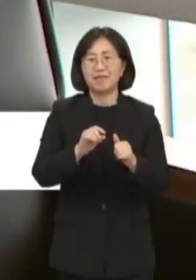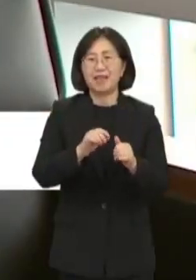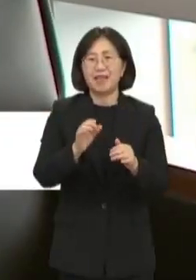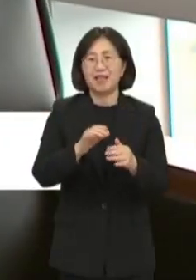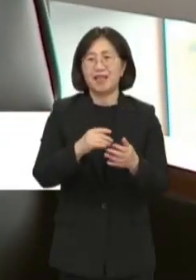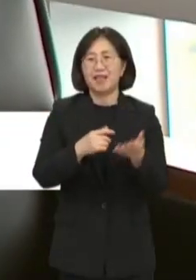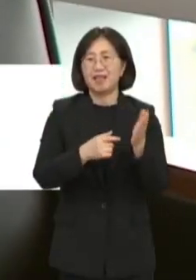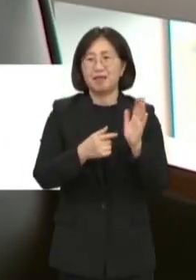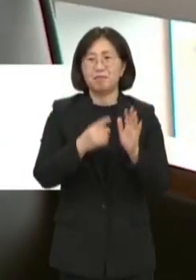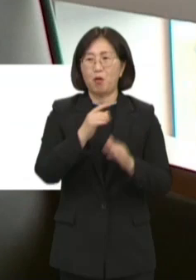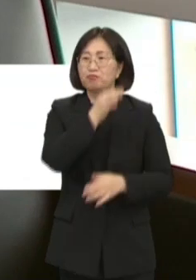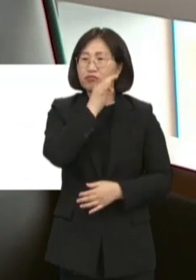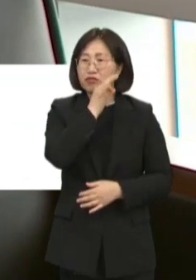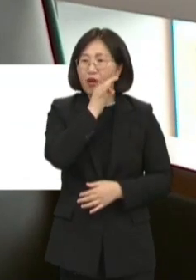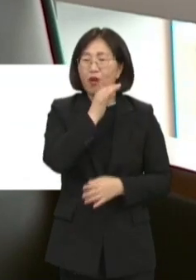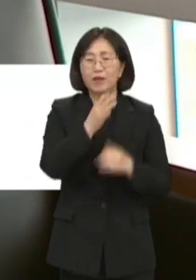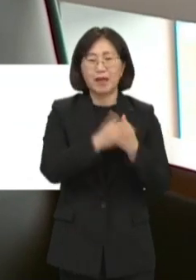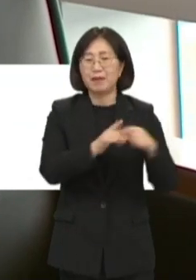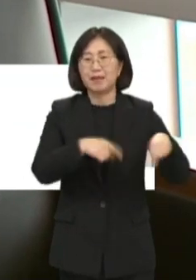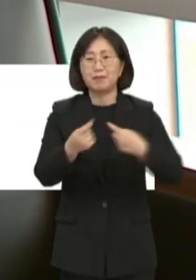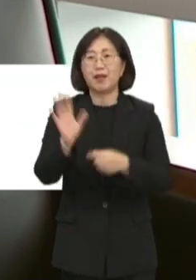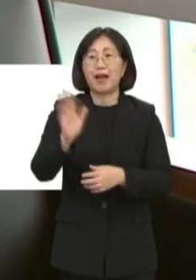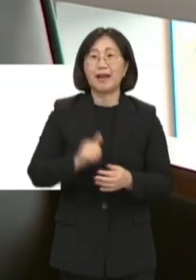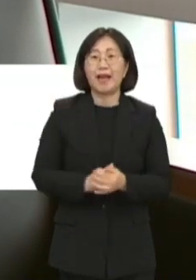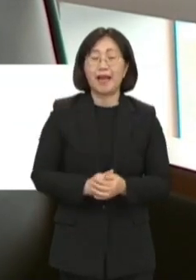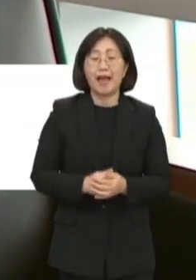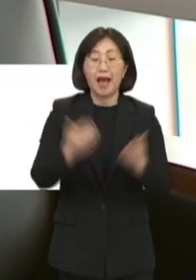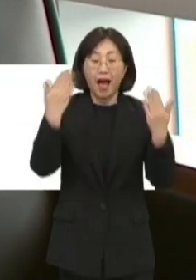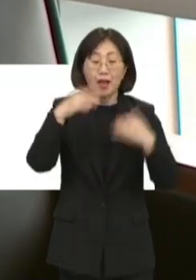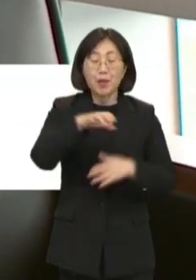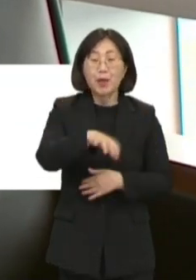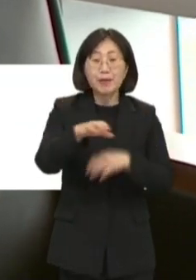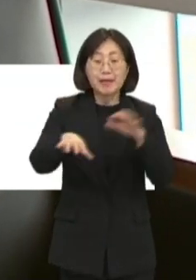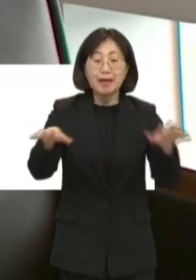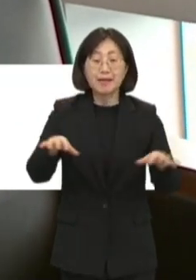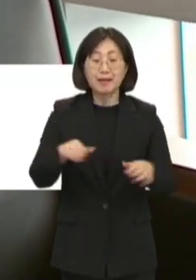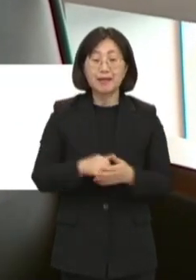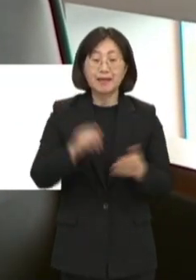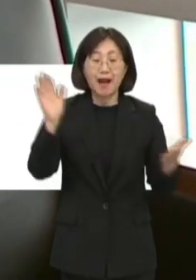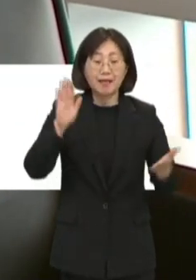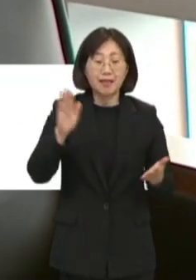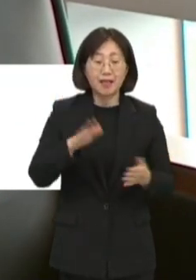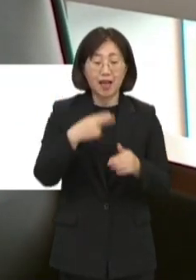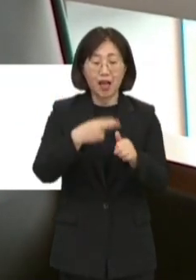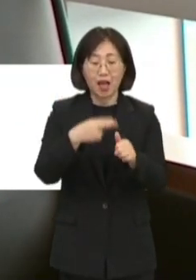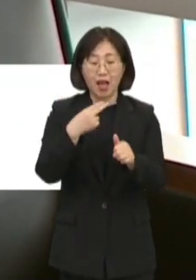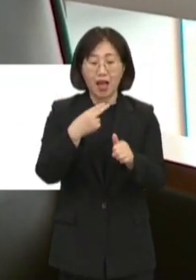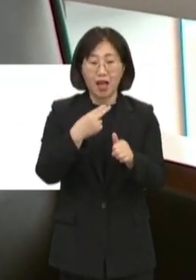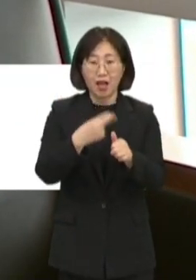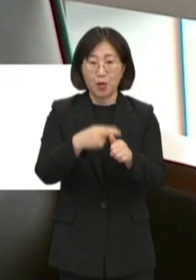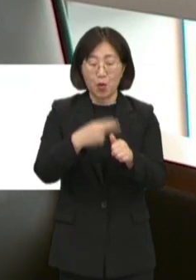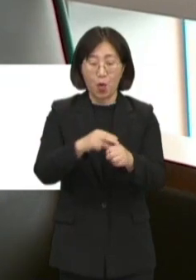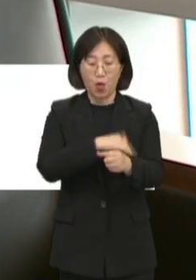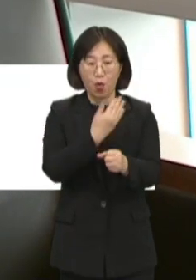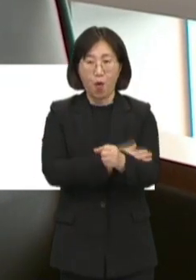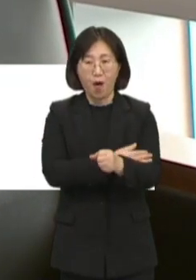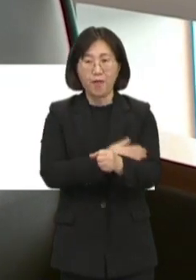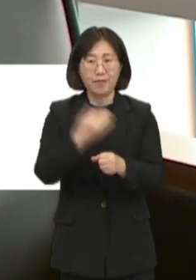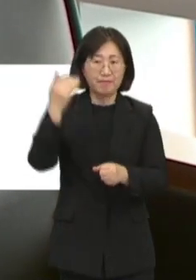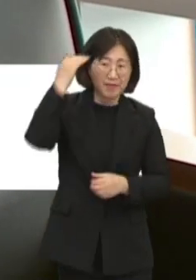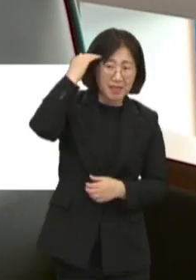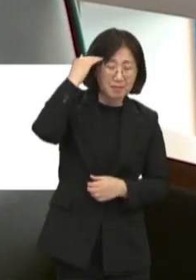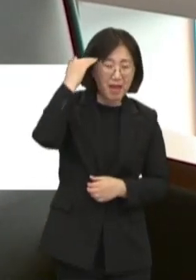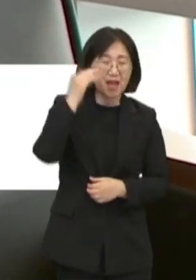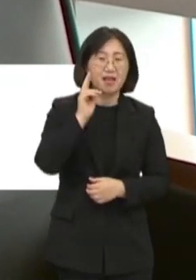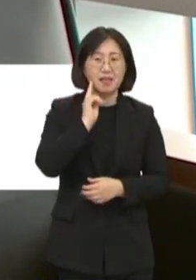학교 현장에서는 교사들이 아이들한테 교권 침해를 많이 당하고 있기 때문에 좀